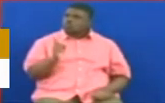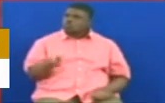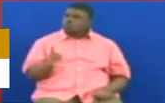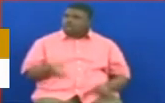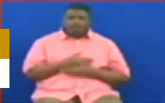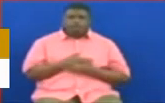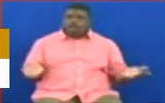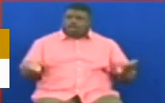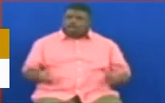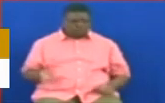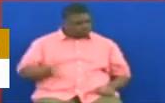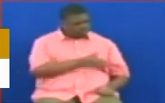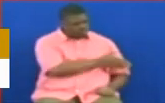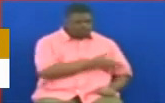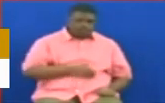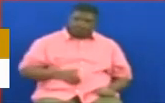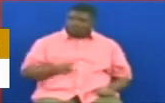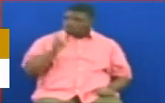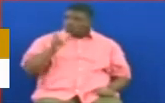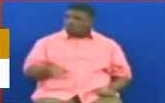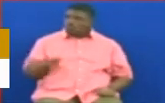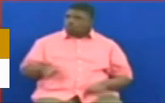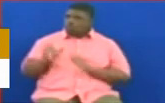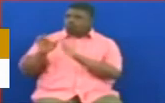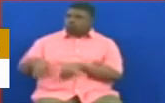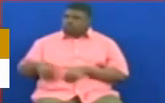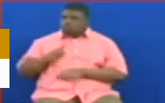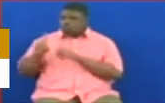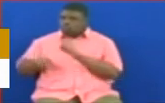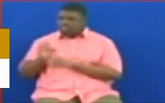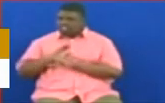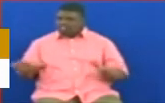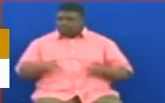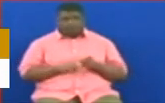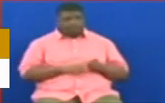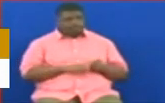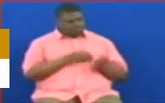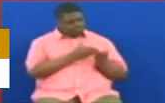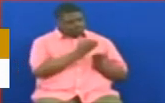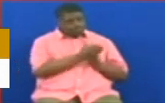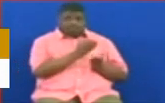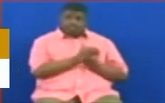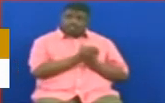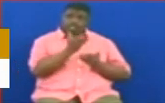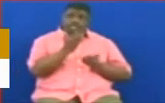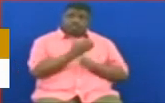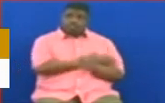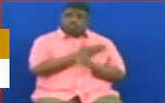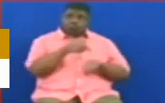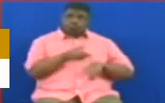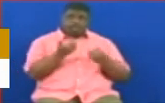Mheshimiwa Bunge wameuliza maswali huku ambayo nataka kuyapitia baadhi kabla ya muda wangu kuisha.